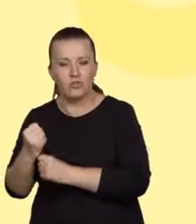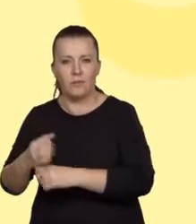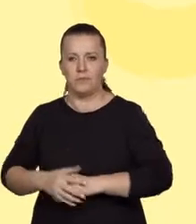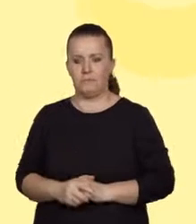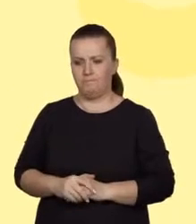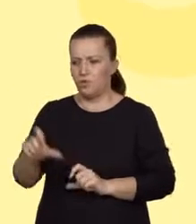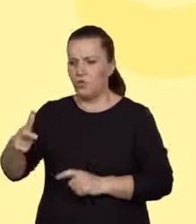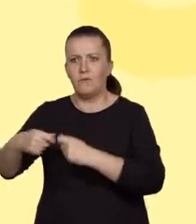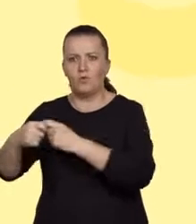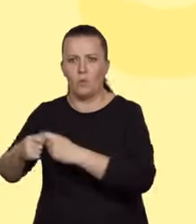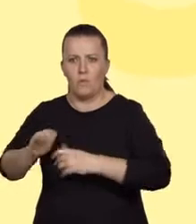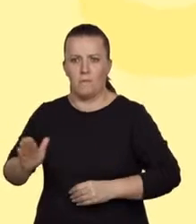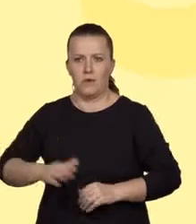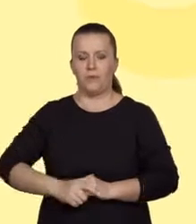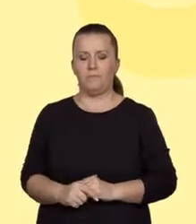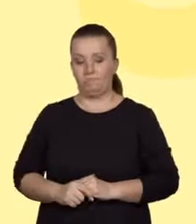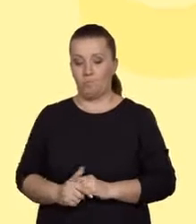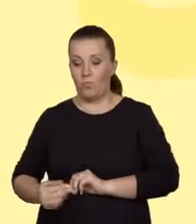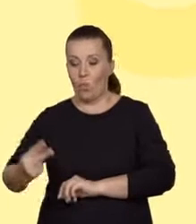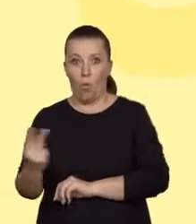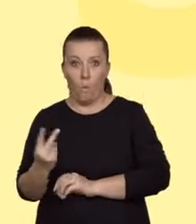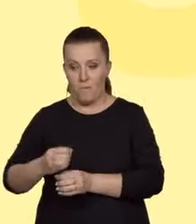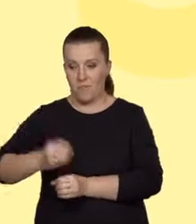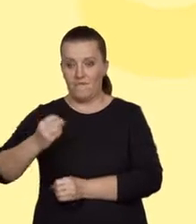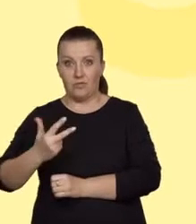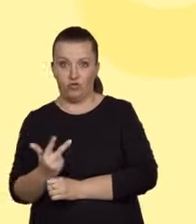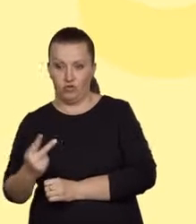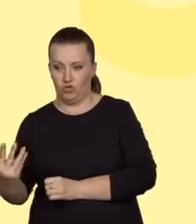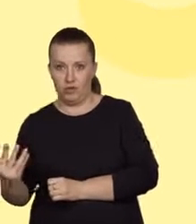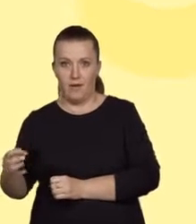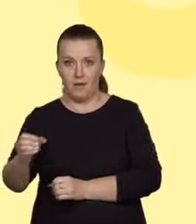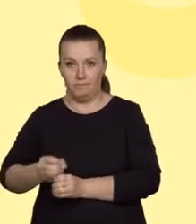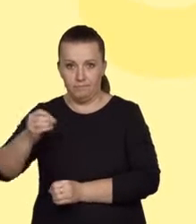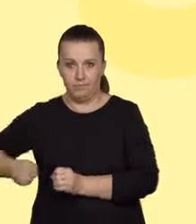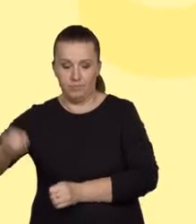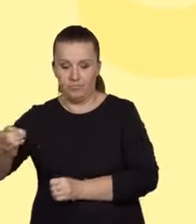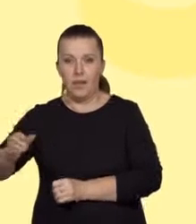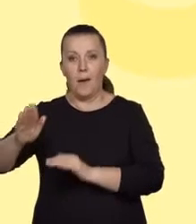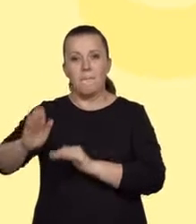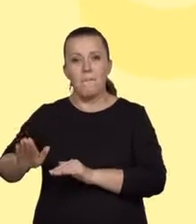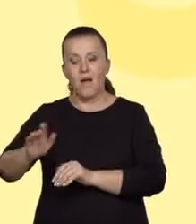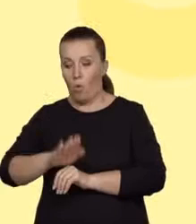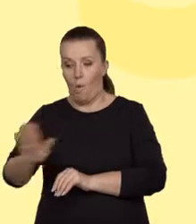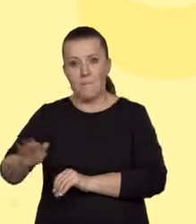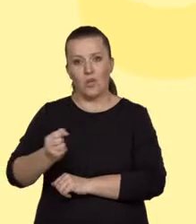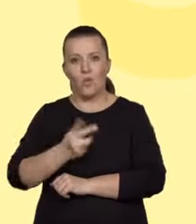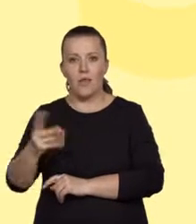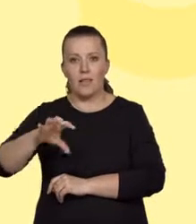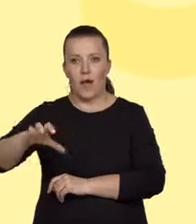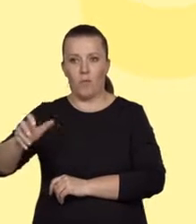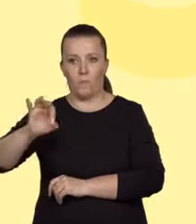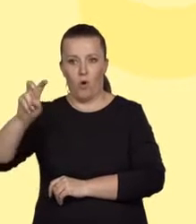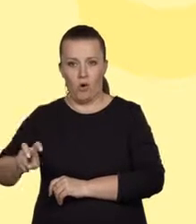i glicerol? Oba te związki zawierają w swoich cząsteczkach więcej niż jedną grupę hydroksylową,